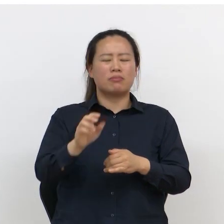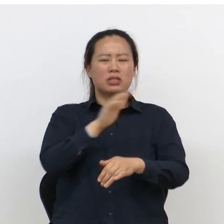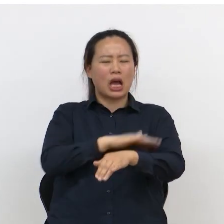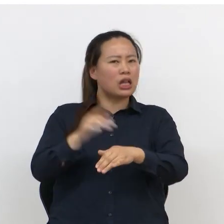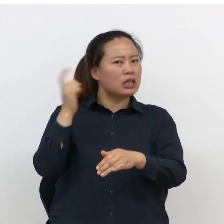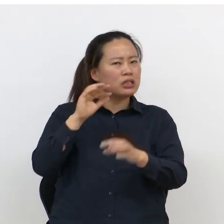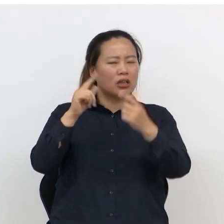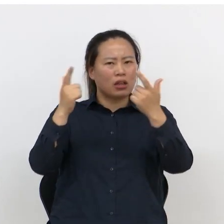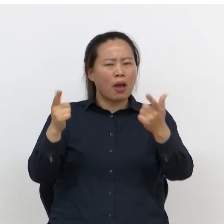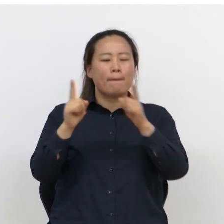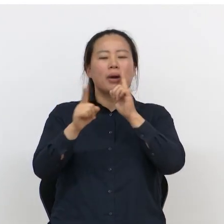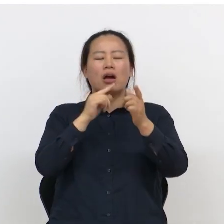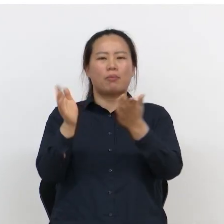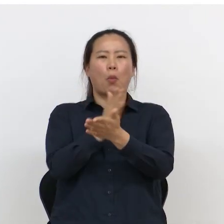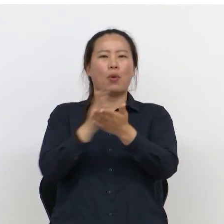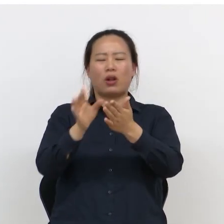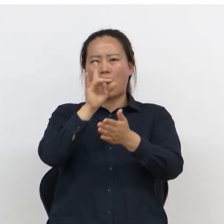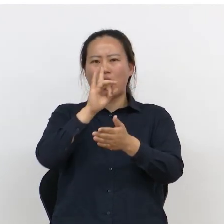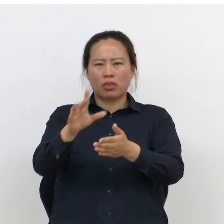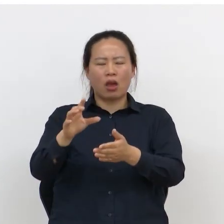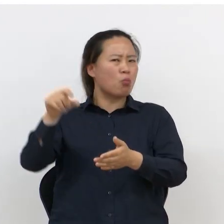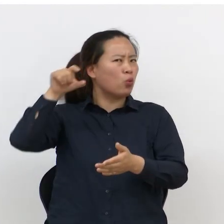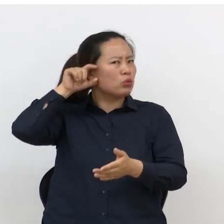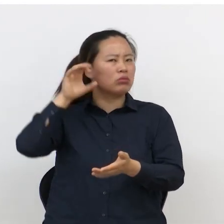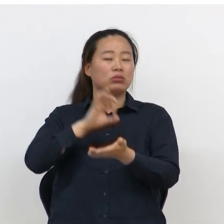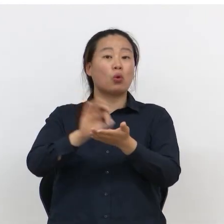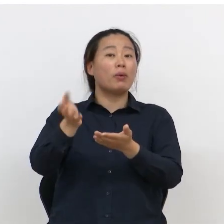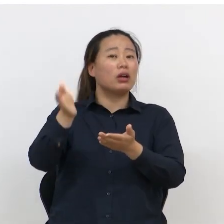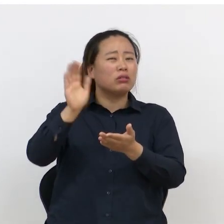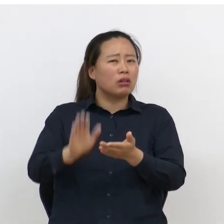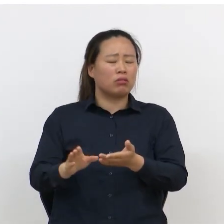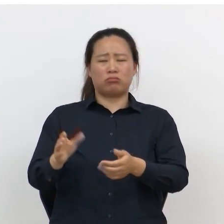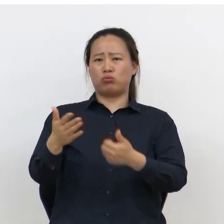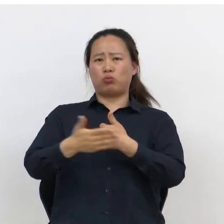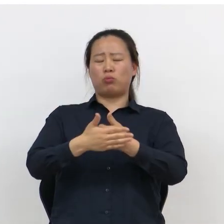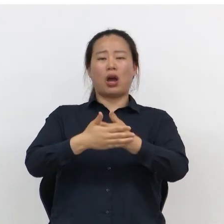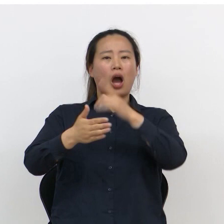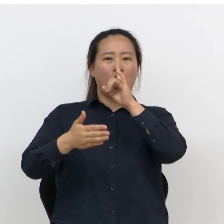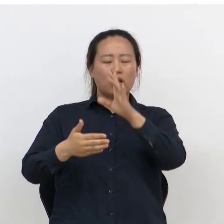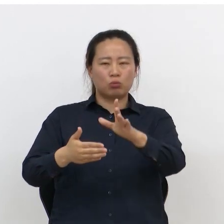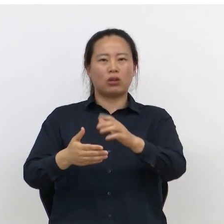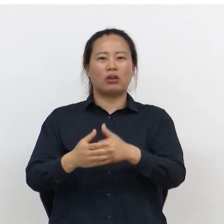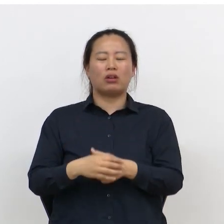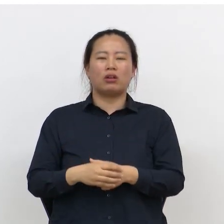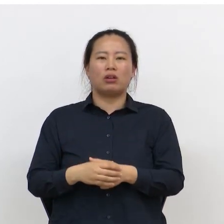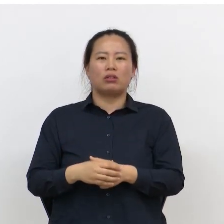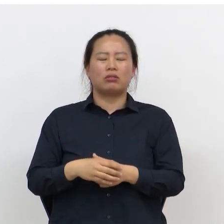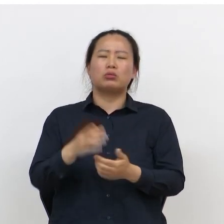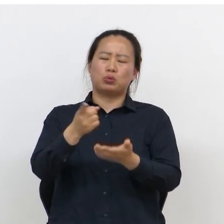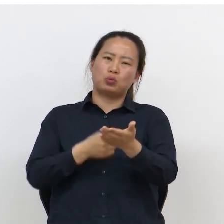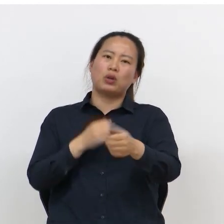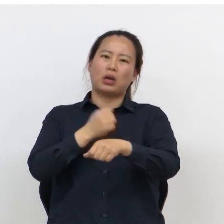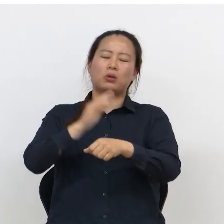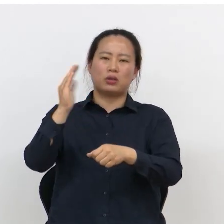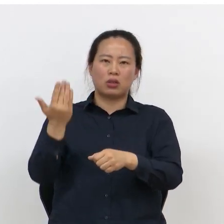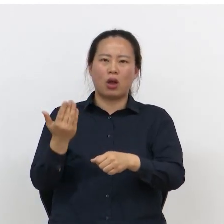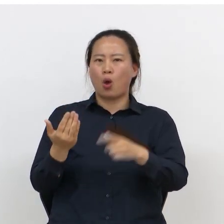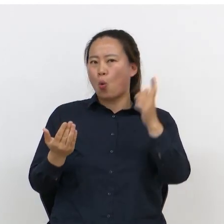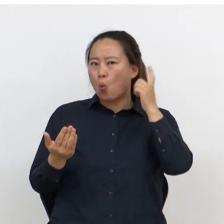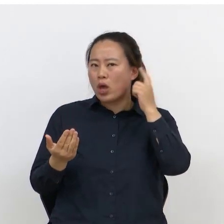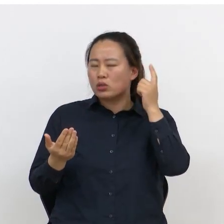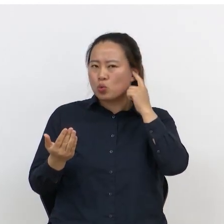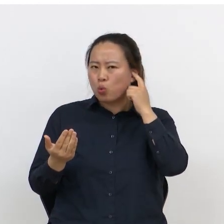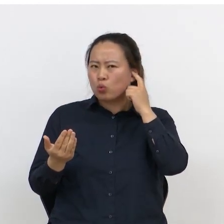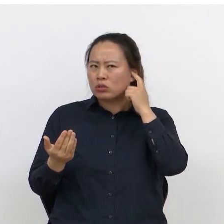말 변별력이 떨어집니다. 그래서 보청기를 써봤는데 보청기는 도움이 안 된다 해서 쓰지 않고 지내고 있다가 이제 수술을 하러 온 거죠. 왼쪽 어음